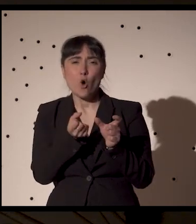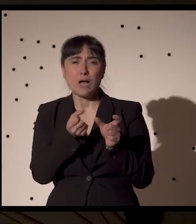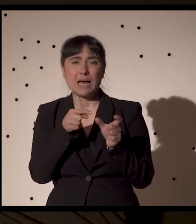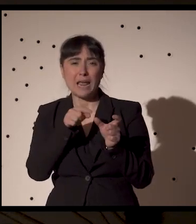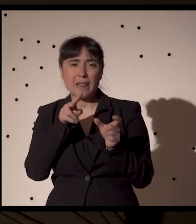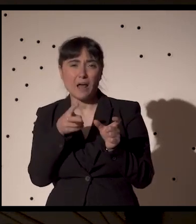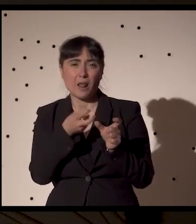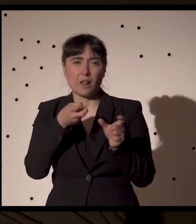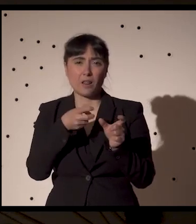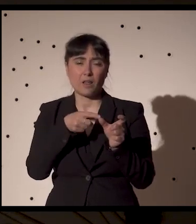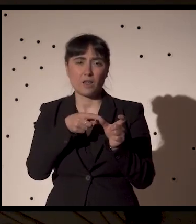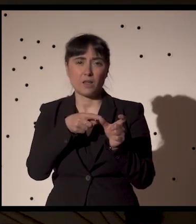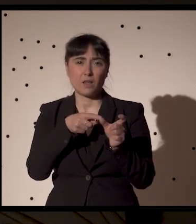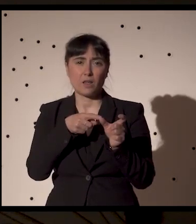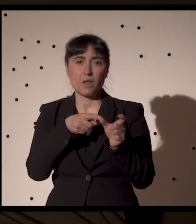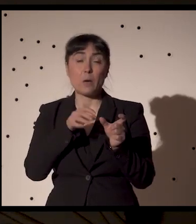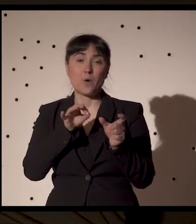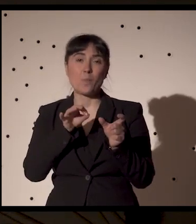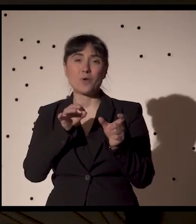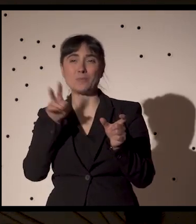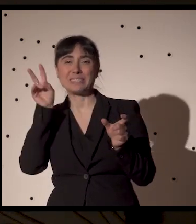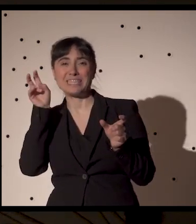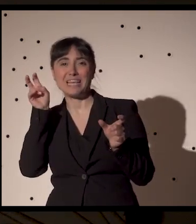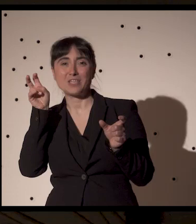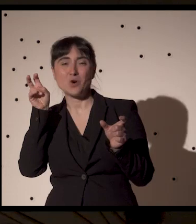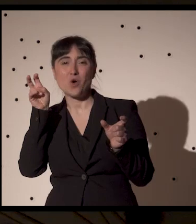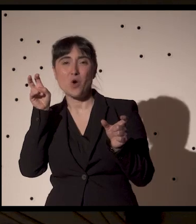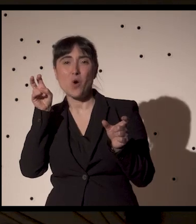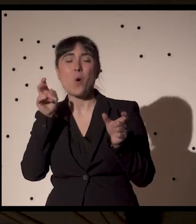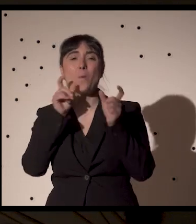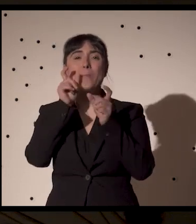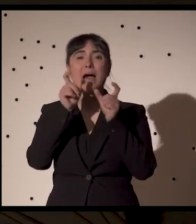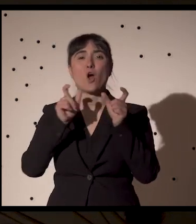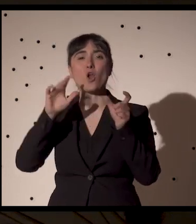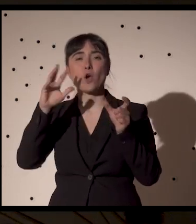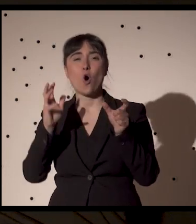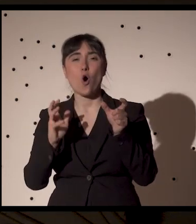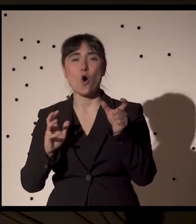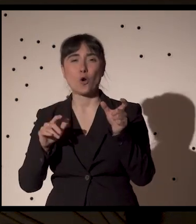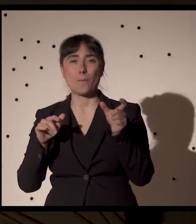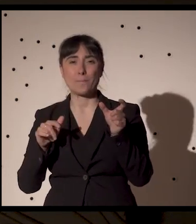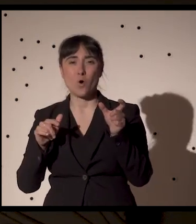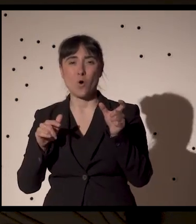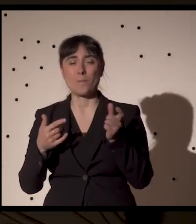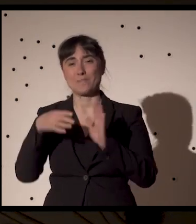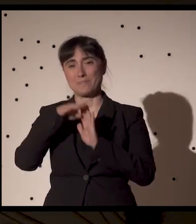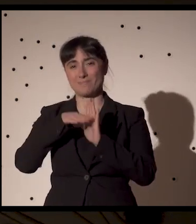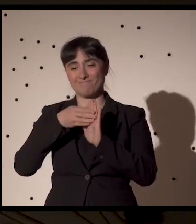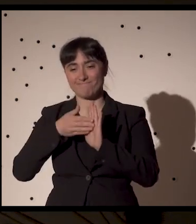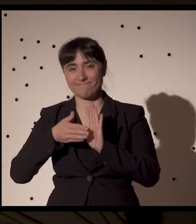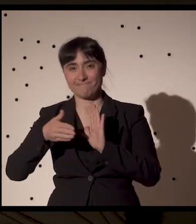sua materialità da qui il corpo delle parole come motto della della stagione